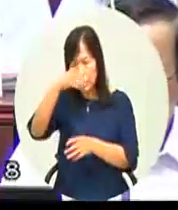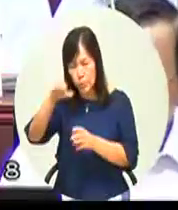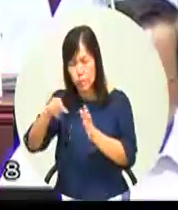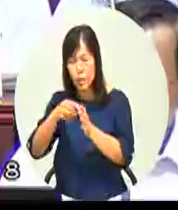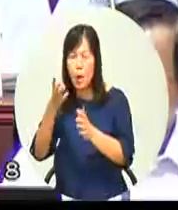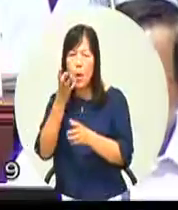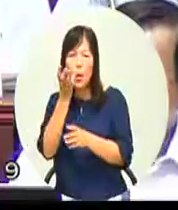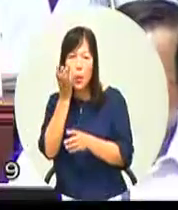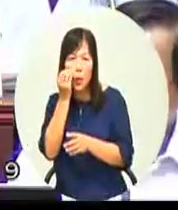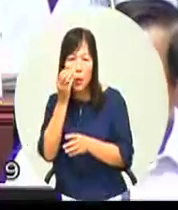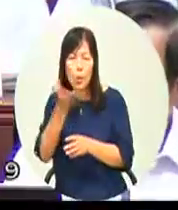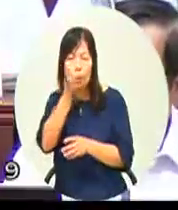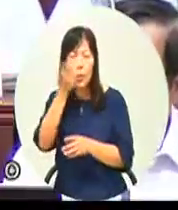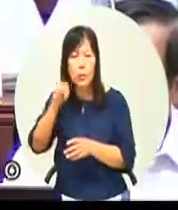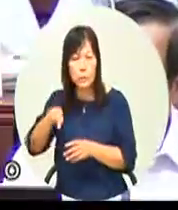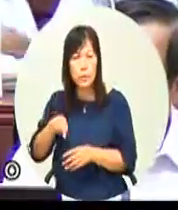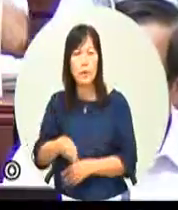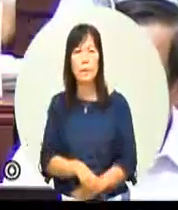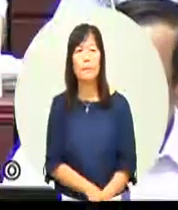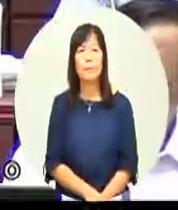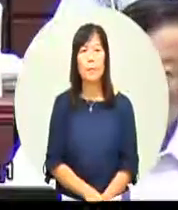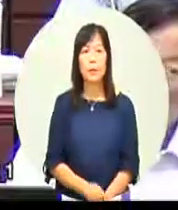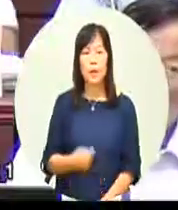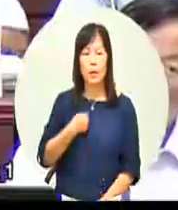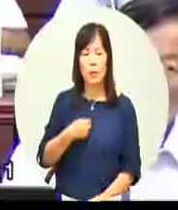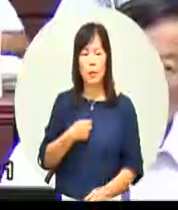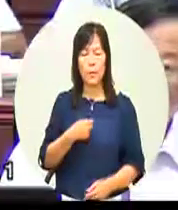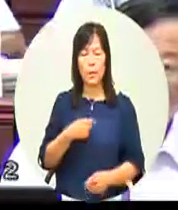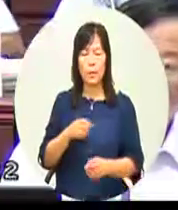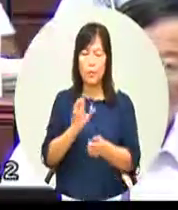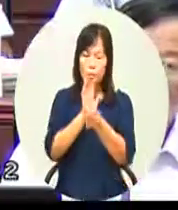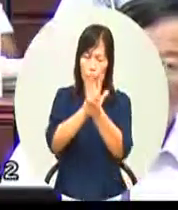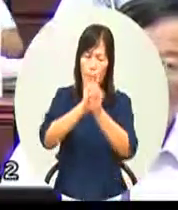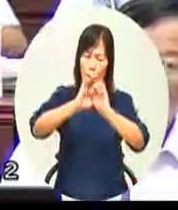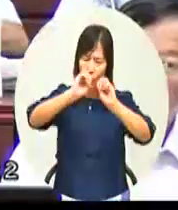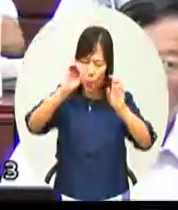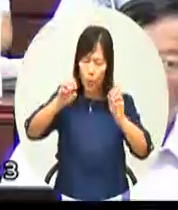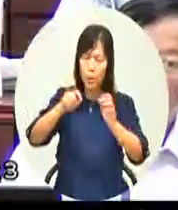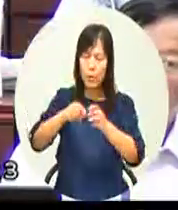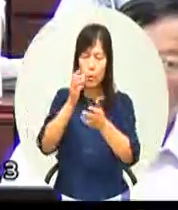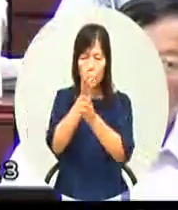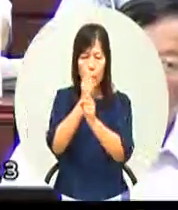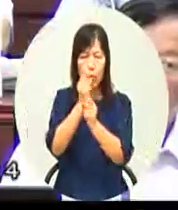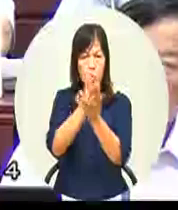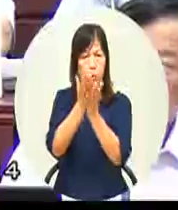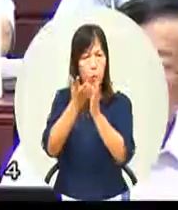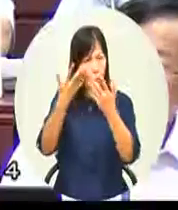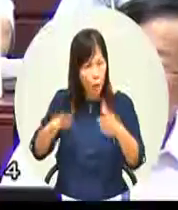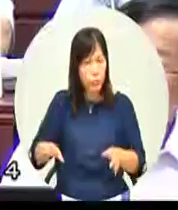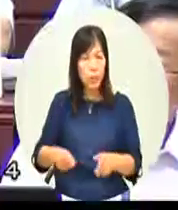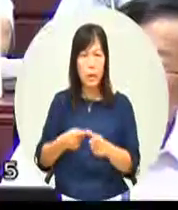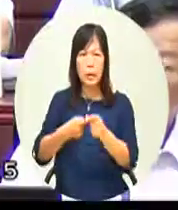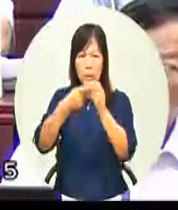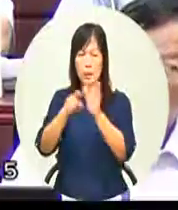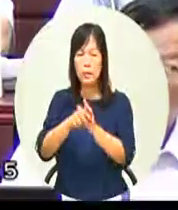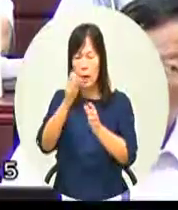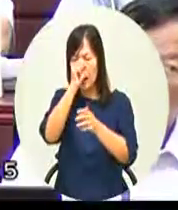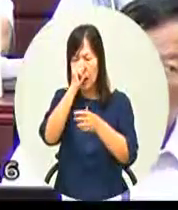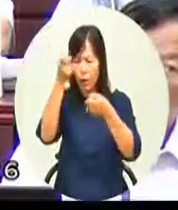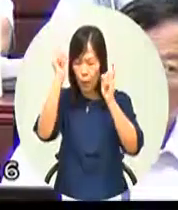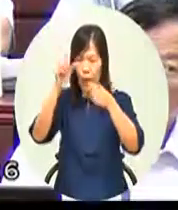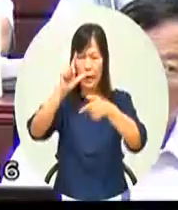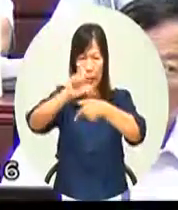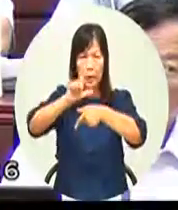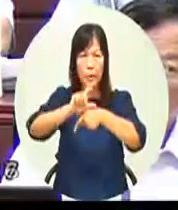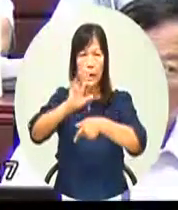的部分呢哈，其实观光局在行销的部分其实做了蛮多的哈。首先是我们的好玩卡。我们的好